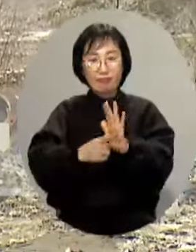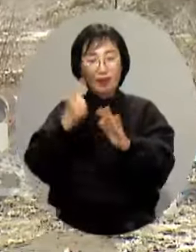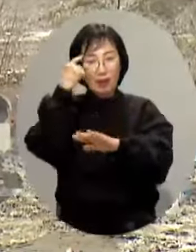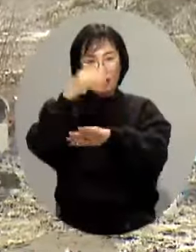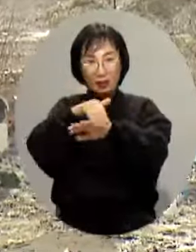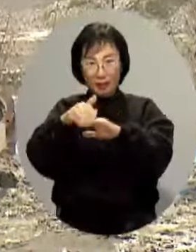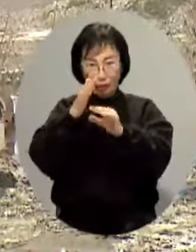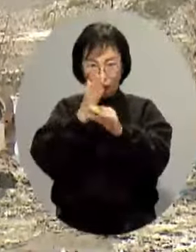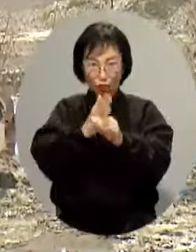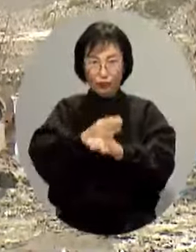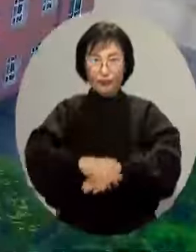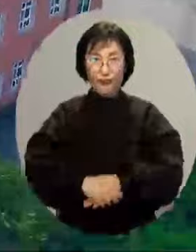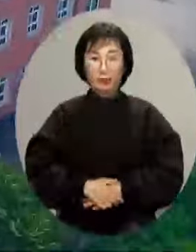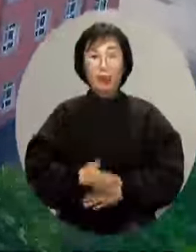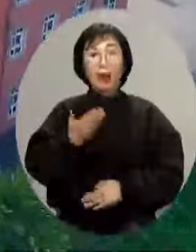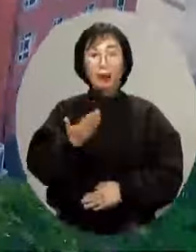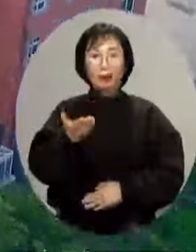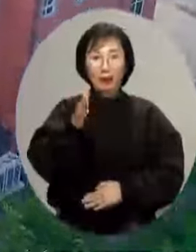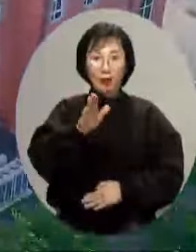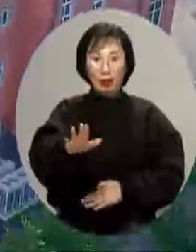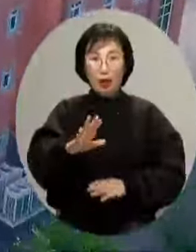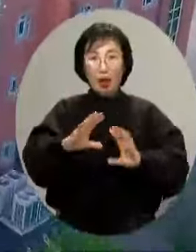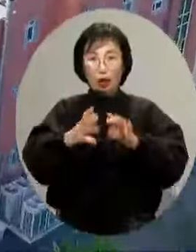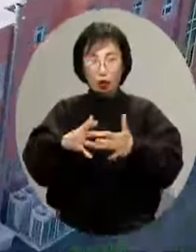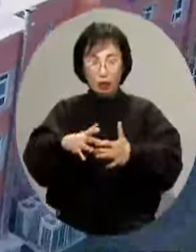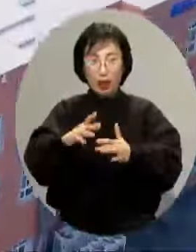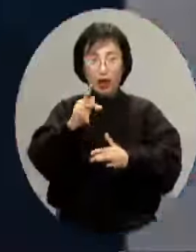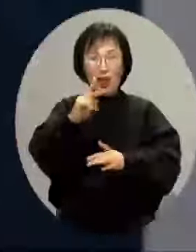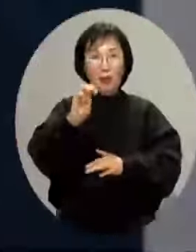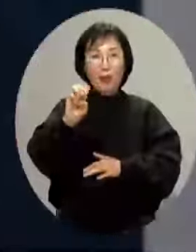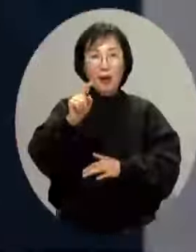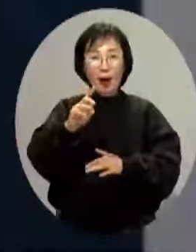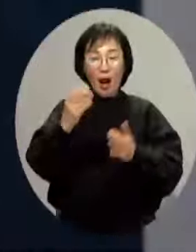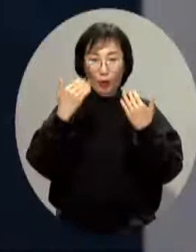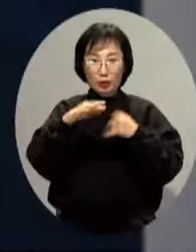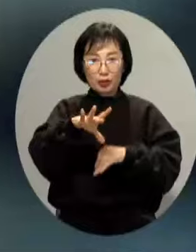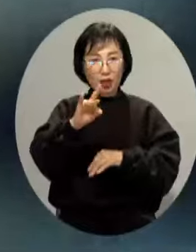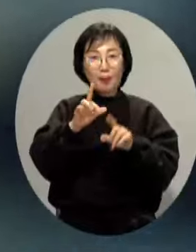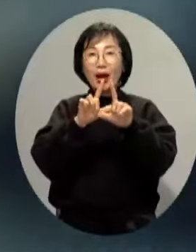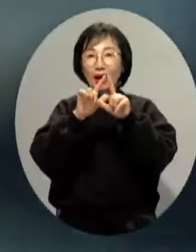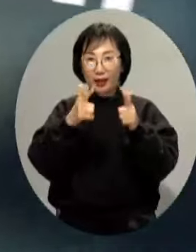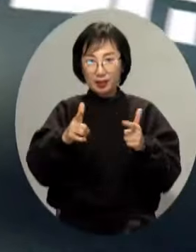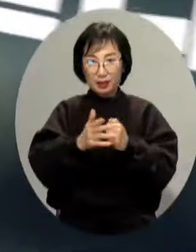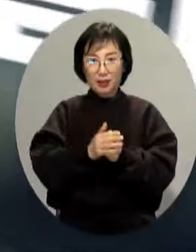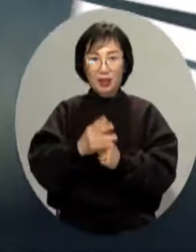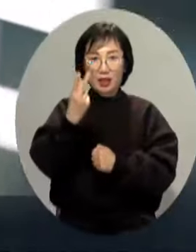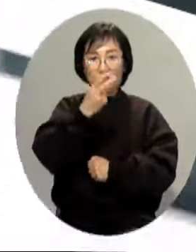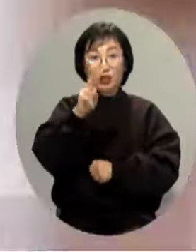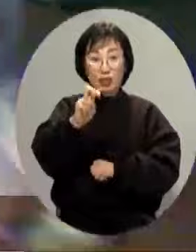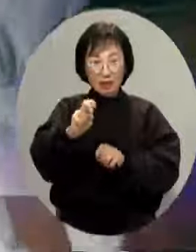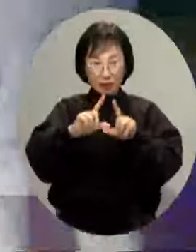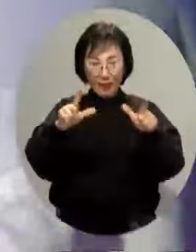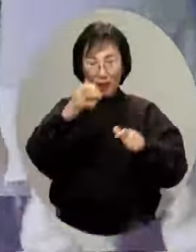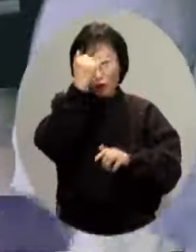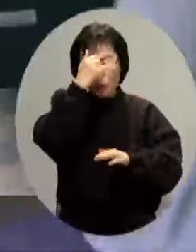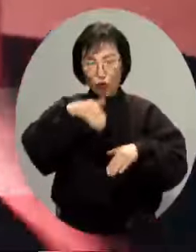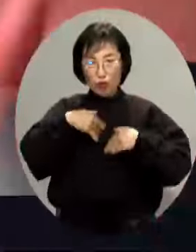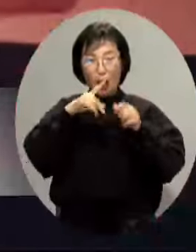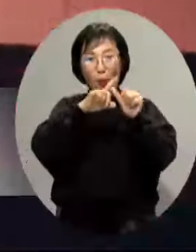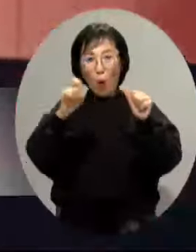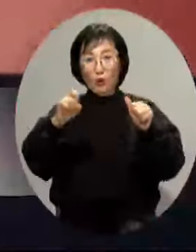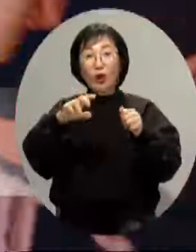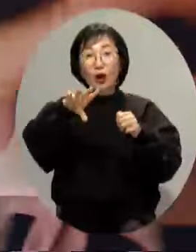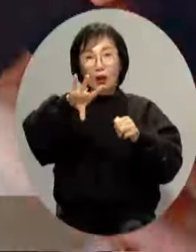구상입니다. 하지만 국제 K-POP 학교는 처음이 아닙니다. 지난 2020년 충남 홍성에 문을